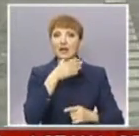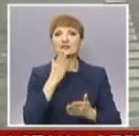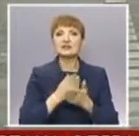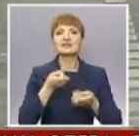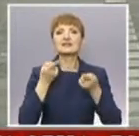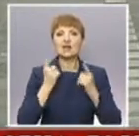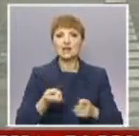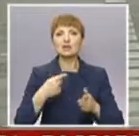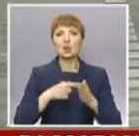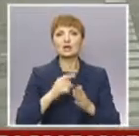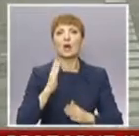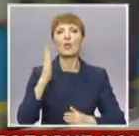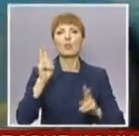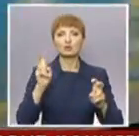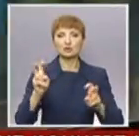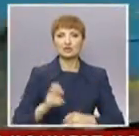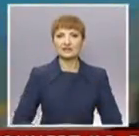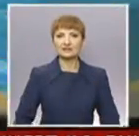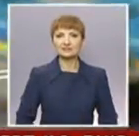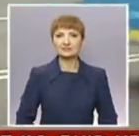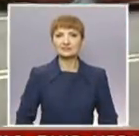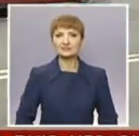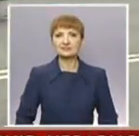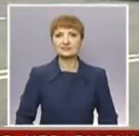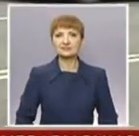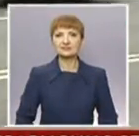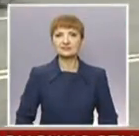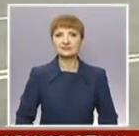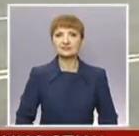станет настоящим городом будущего. Айерки Ермек, Рашидин Якупов, телеканал Алматы.